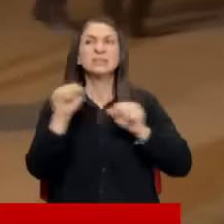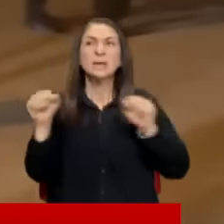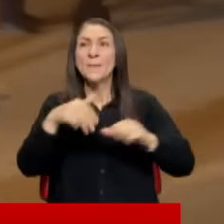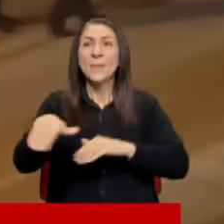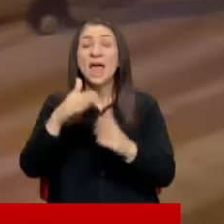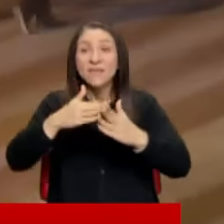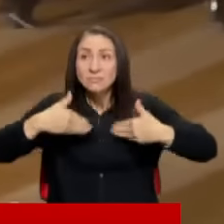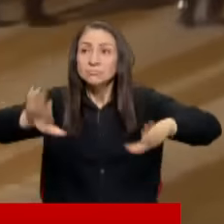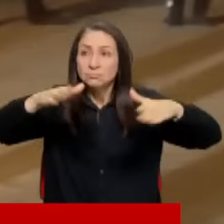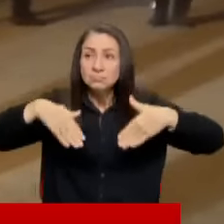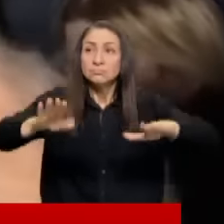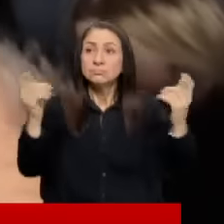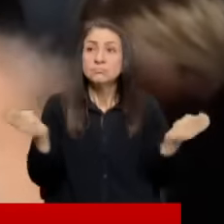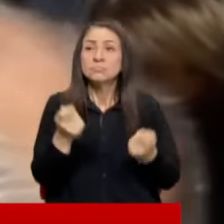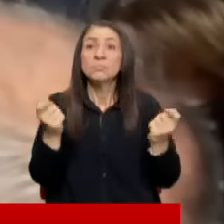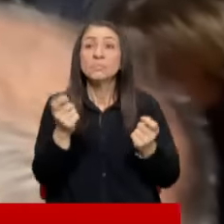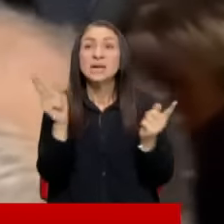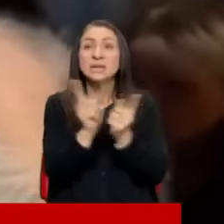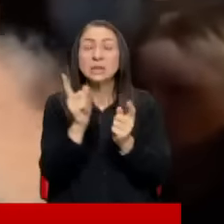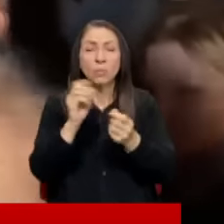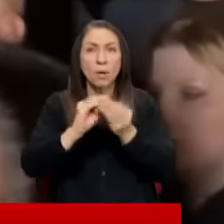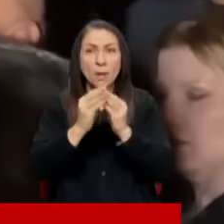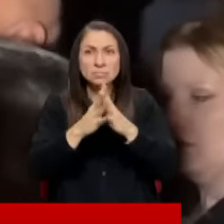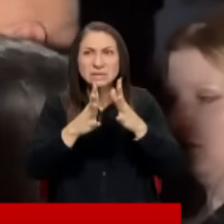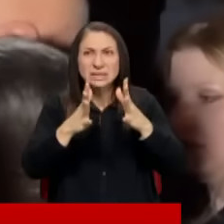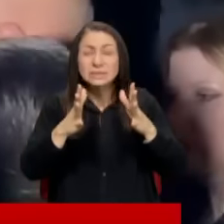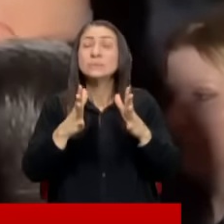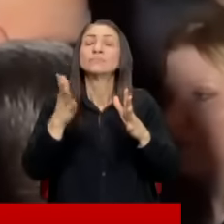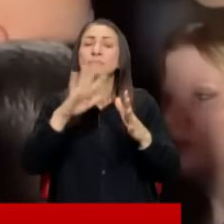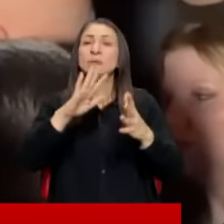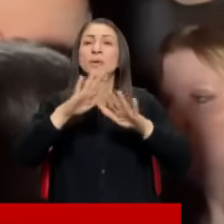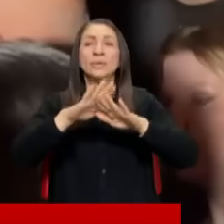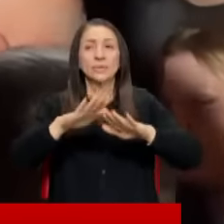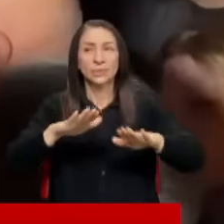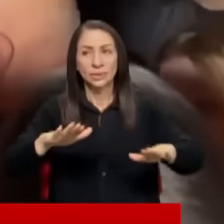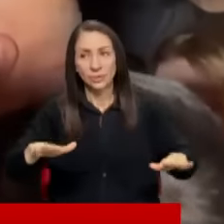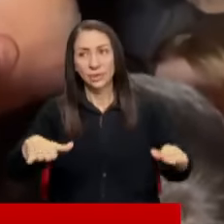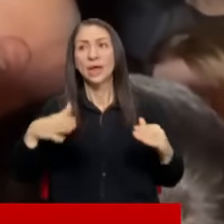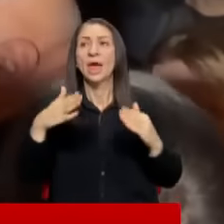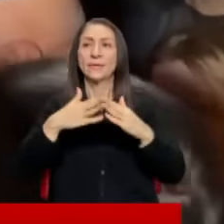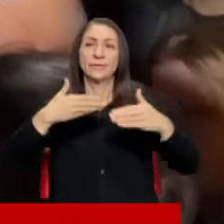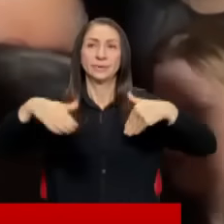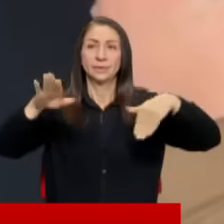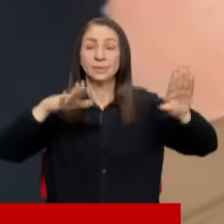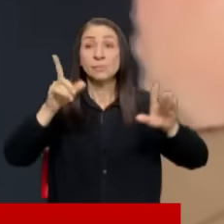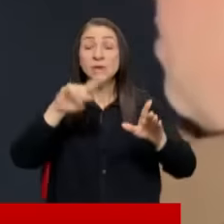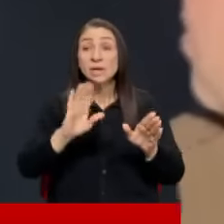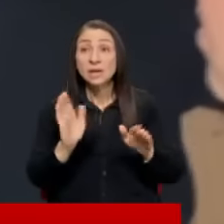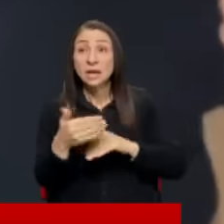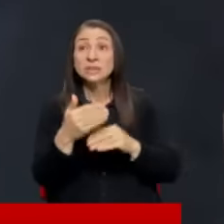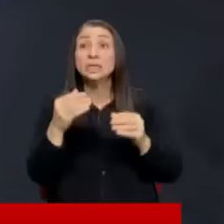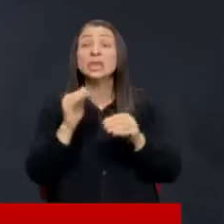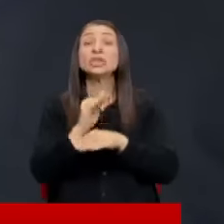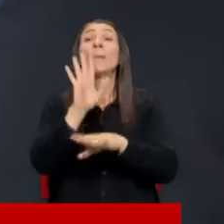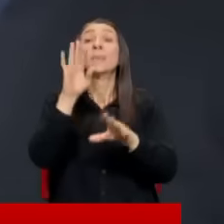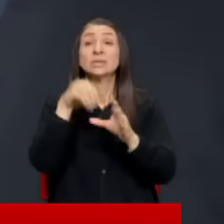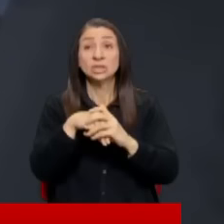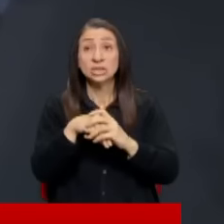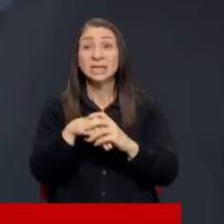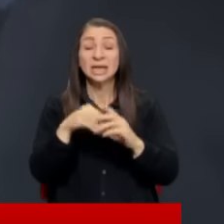evlerine göndermeye çalıştı. Kısa süren gerginliğin ardından olaylar yatıştırıldı. Kavşakta başka kazalar yaşanmaması